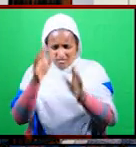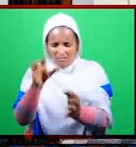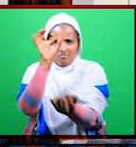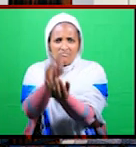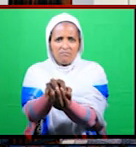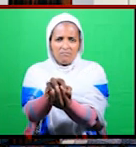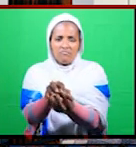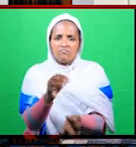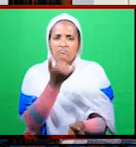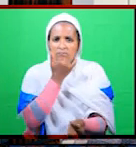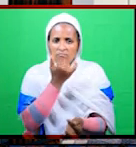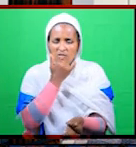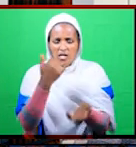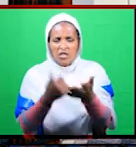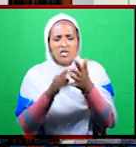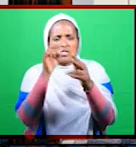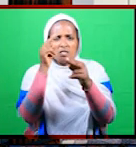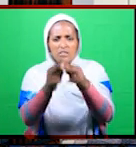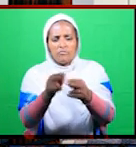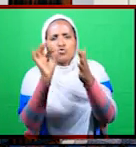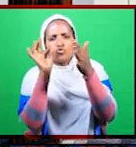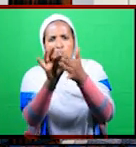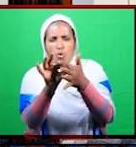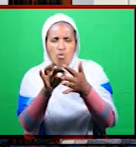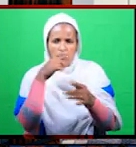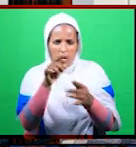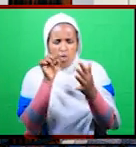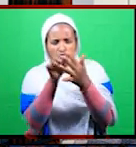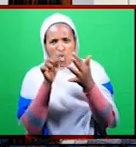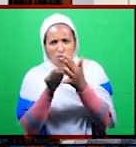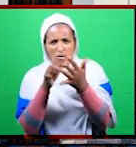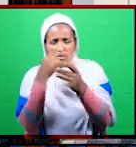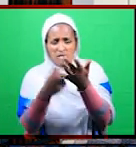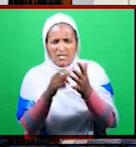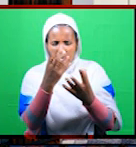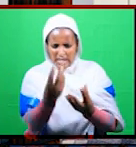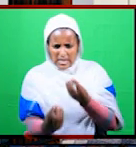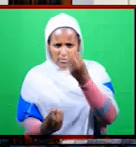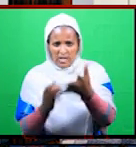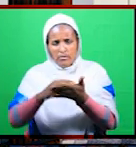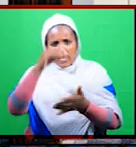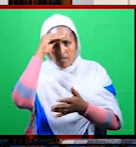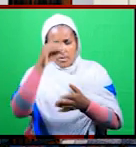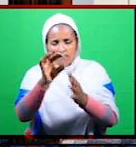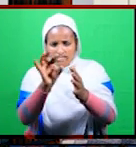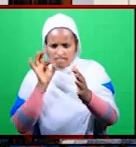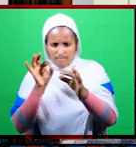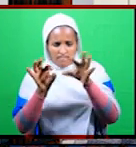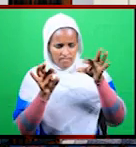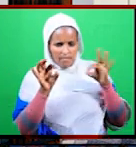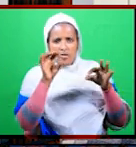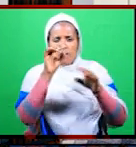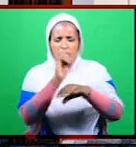ማሰብ፣ እዛ ላይ መጠመድ፣ እነዚህ ነገሮች እሾህ ተብለዋል። ለመንፈሳዊ ህይወት እነዚህ እሾሆች ናቸው። እነዚህን ቀስ በቀስ በትምህርት መንቀል